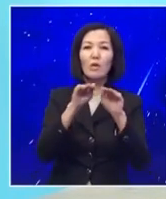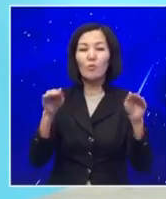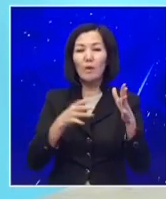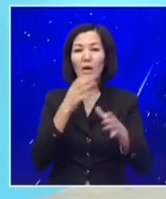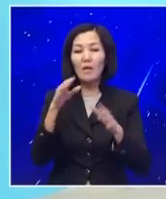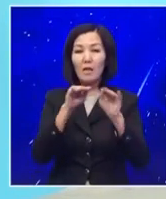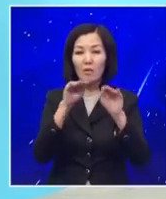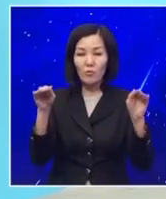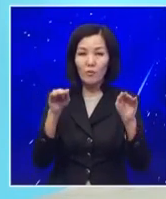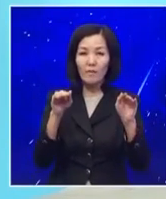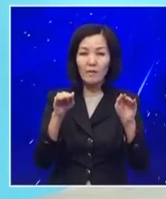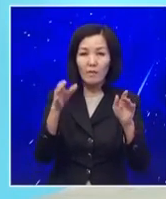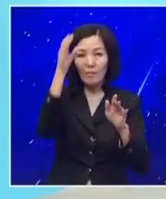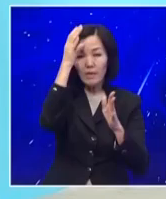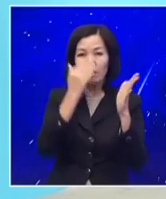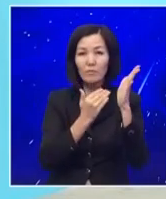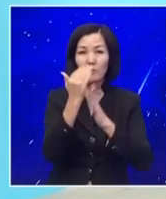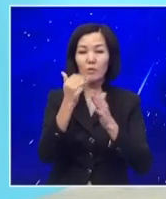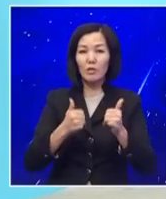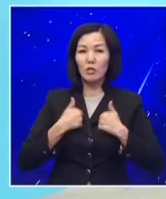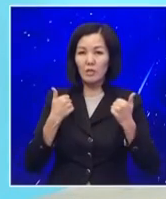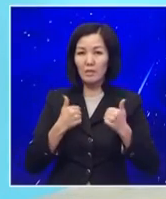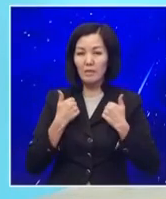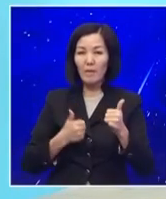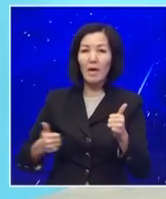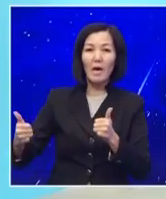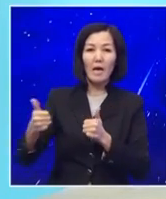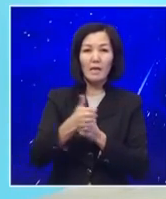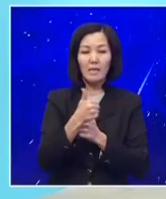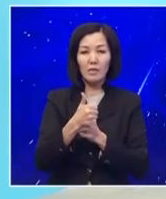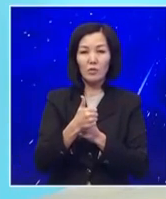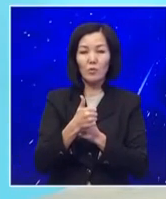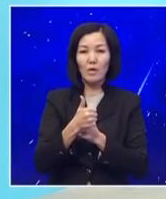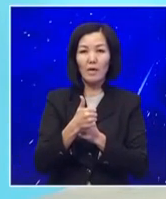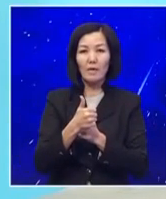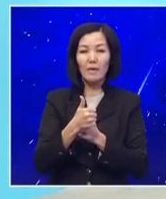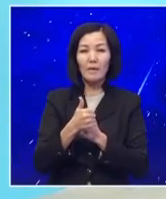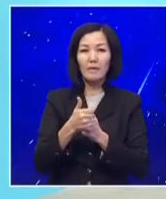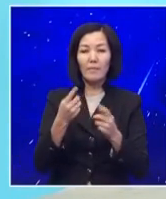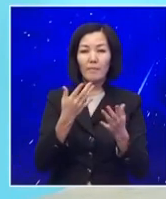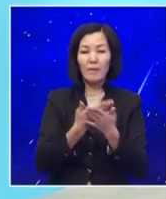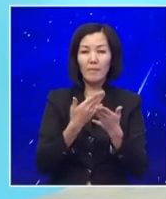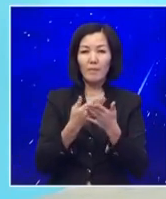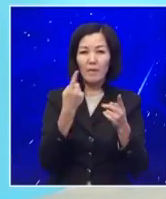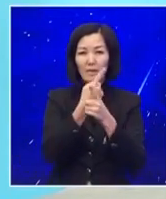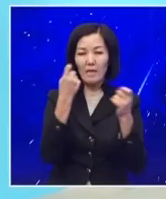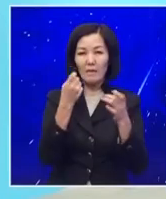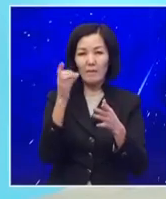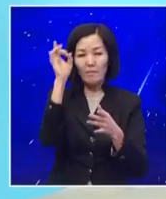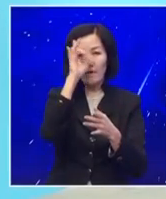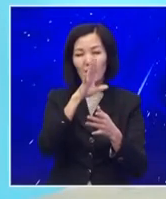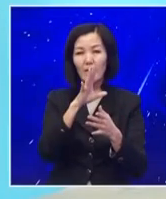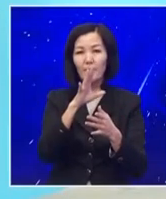халықаралық деңгейдегі алғы шепте белгілі блогерлар бар, белгілі медиа тренерлар бар,